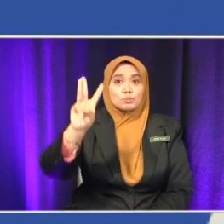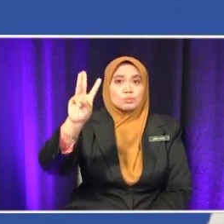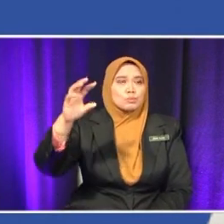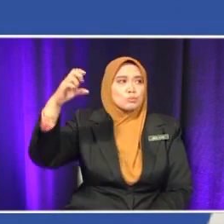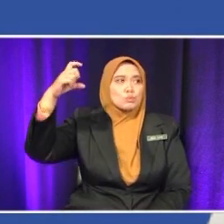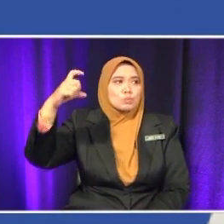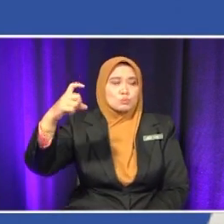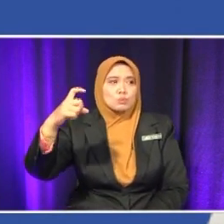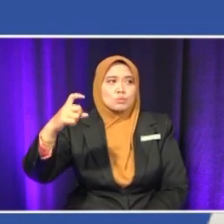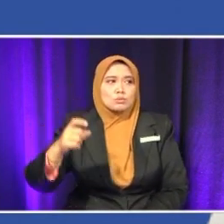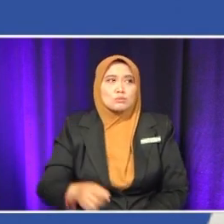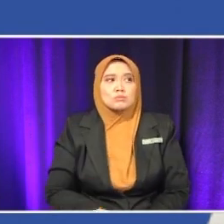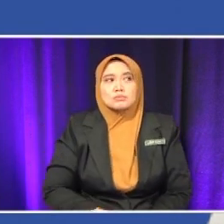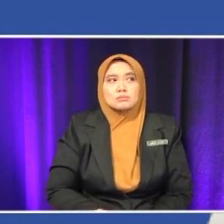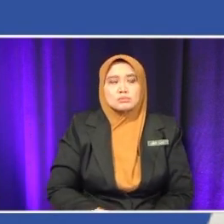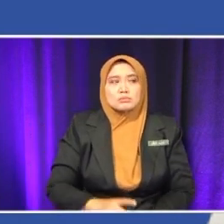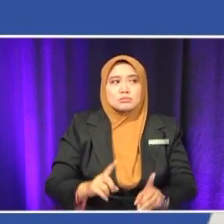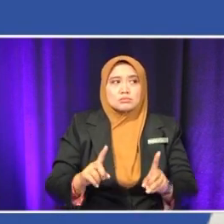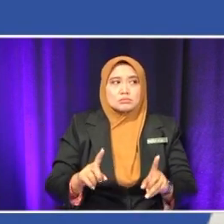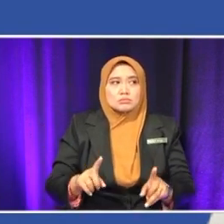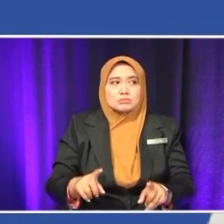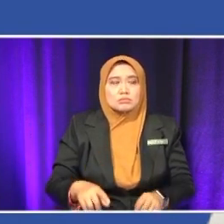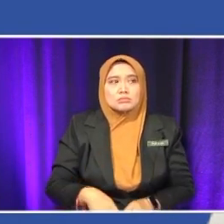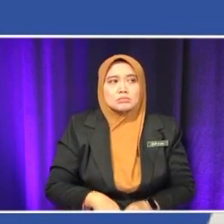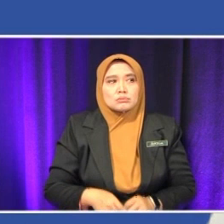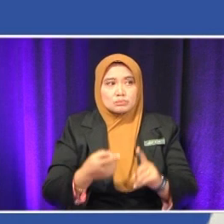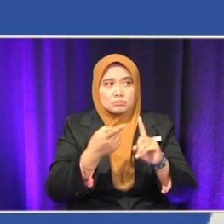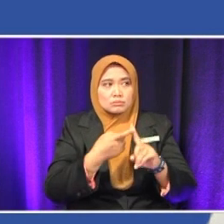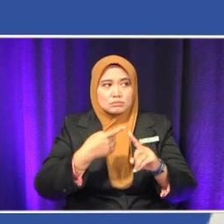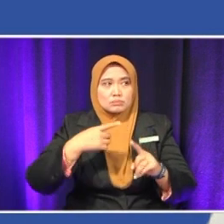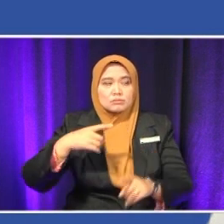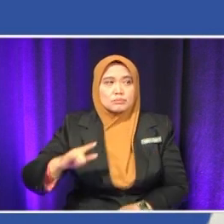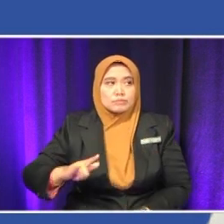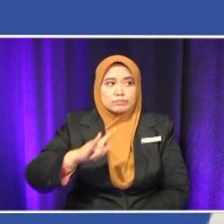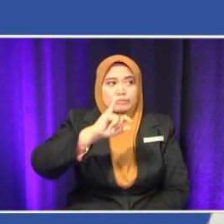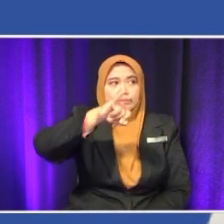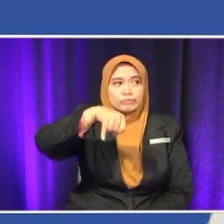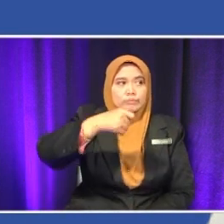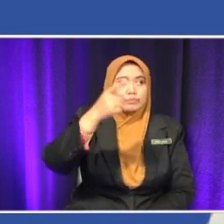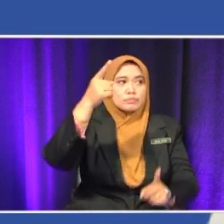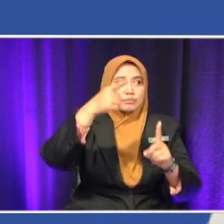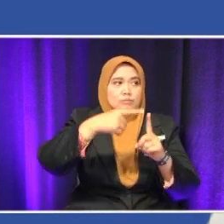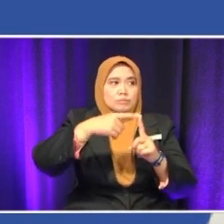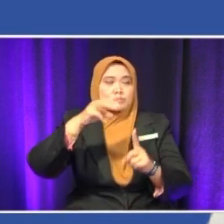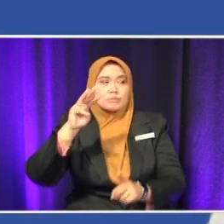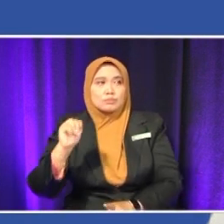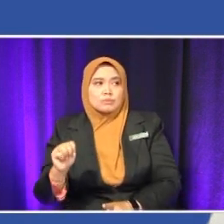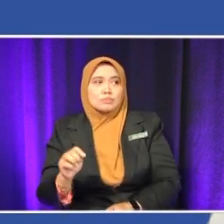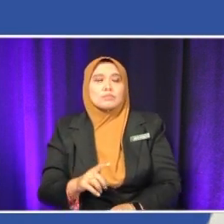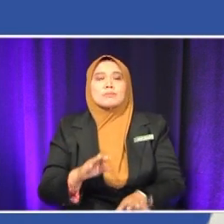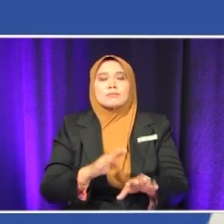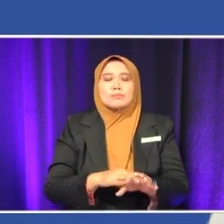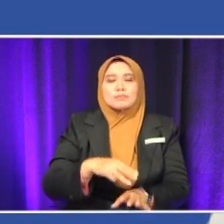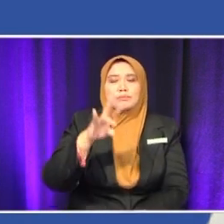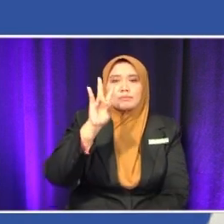jam 07.30 untuk pergi ke lapangan terbang M. Okay. Ada maklumat tambahan di sini